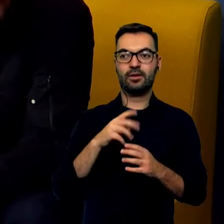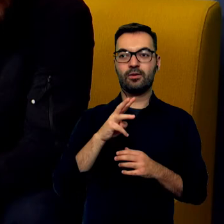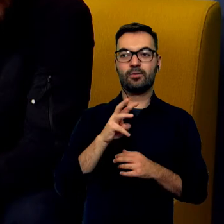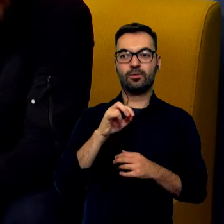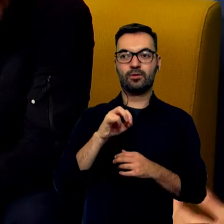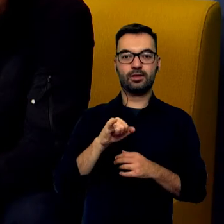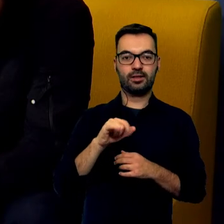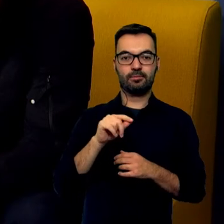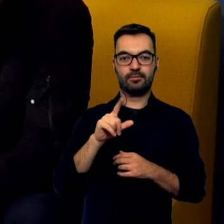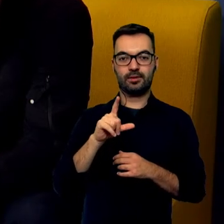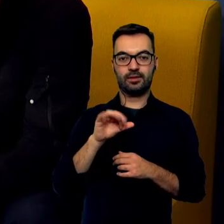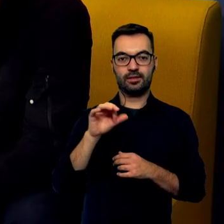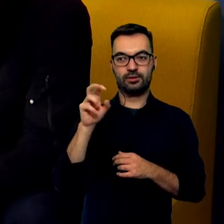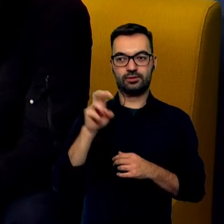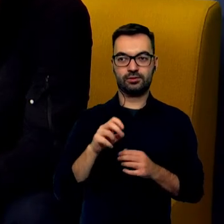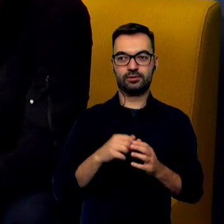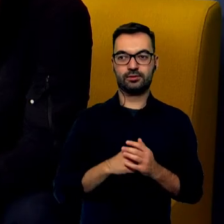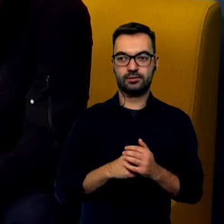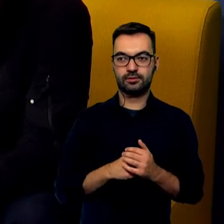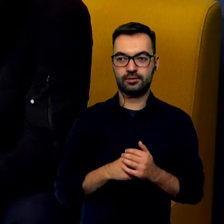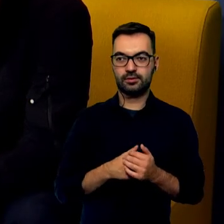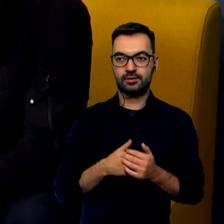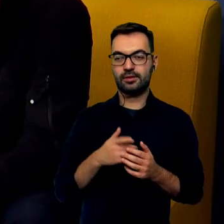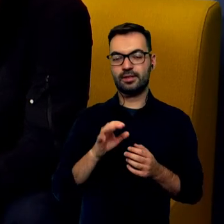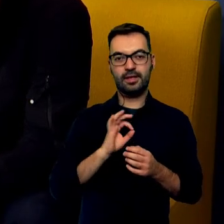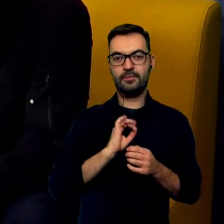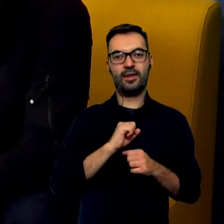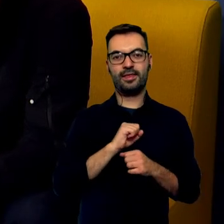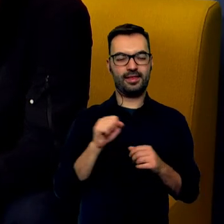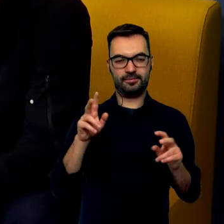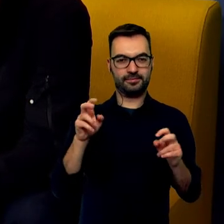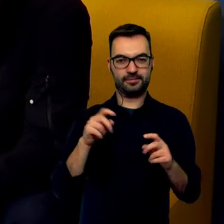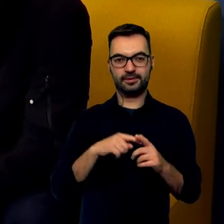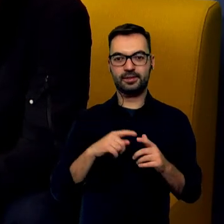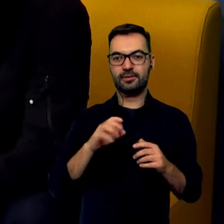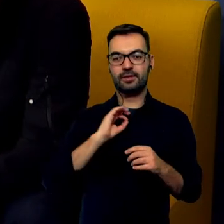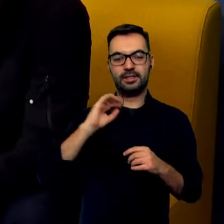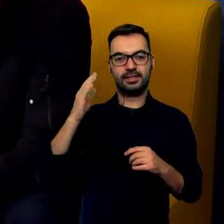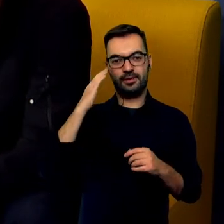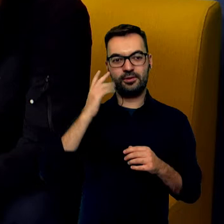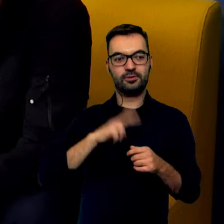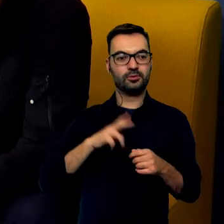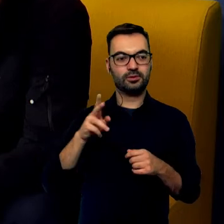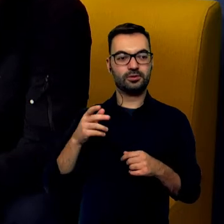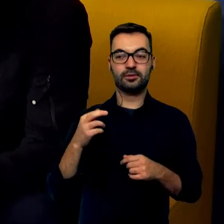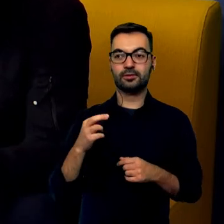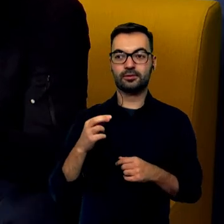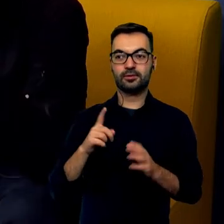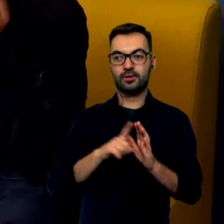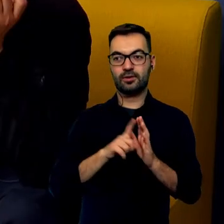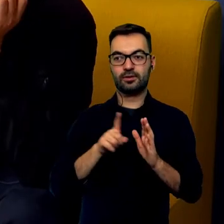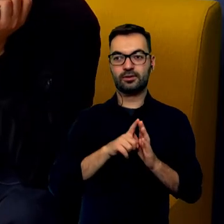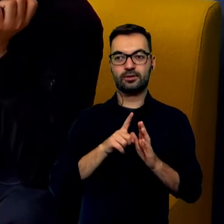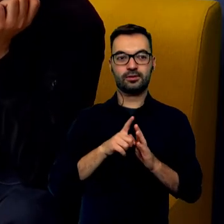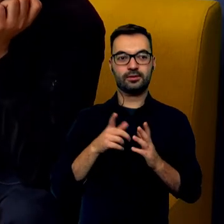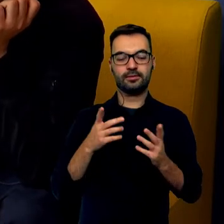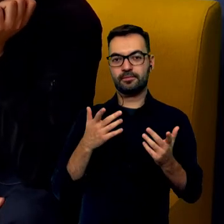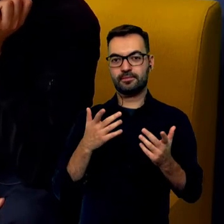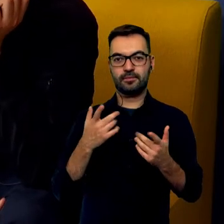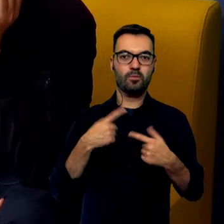Whiplash na przykład i Not Quite My Tempo. Wszyscy moi znajomi, którzy mieli za sobą